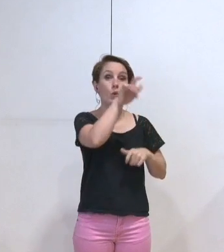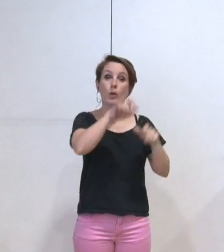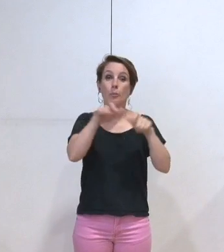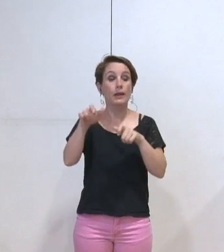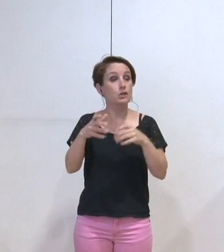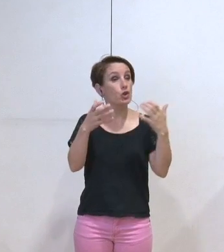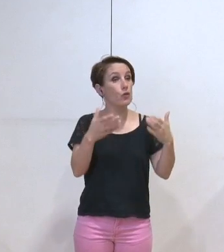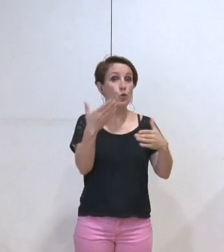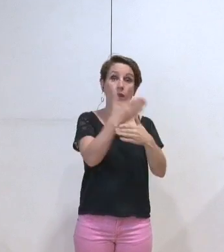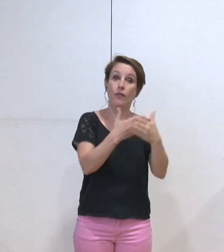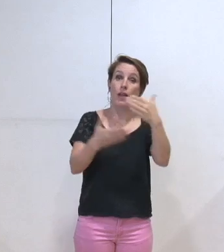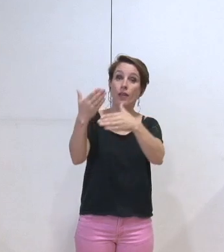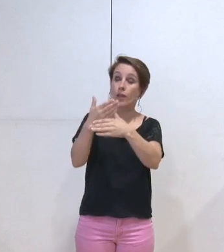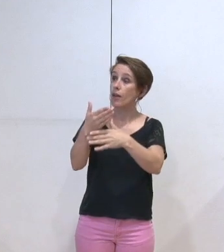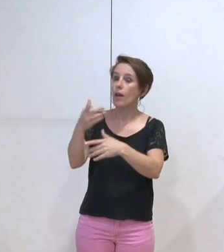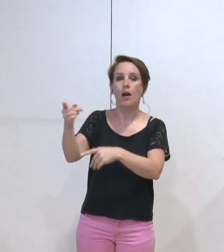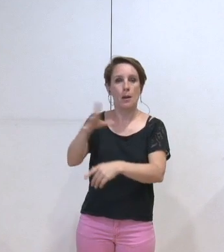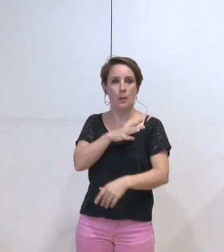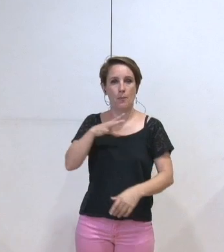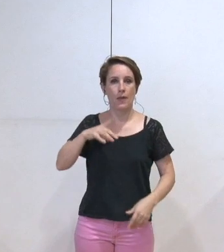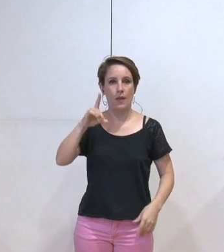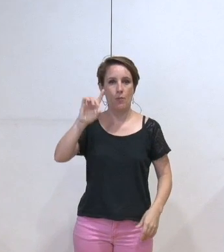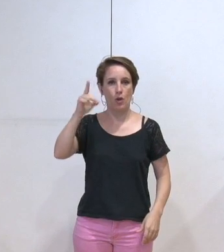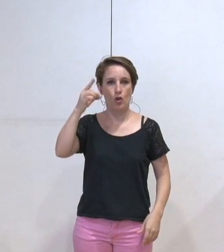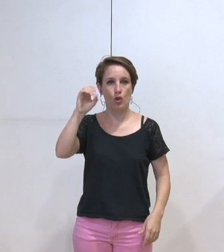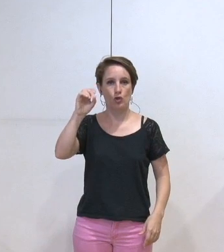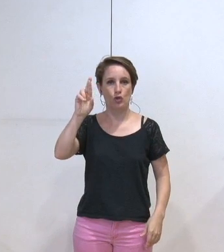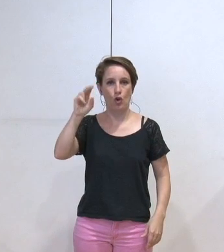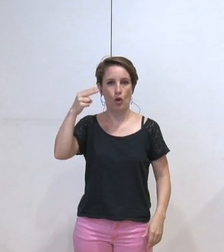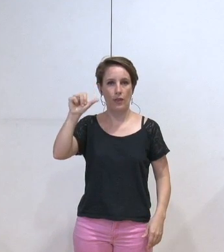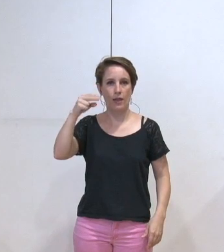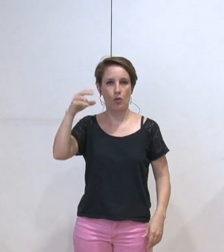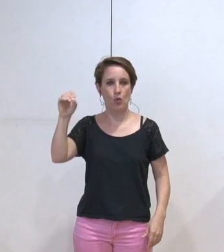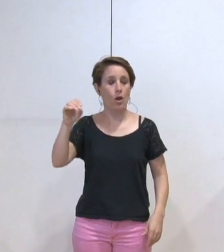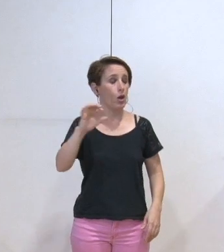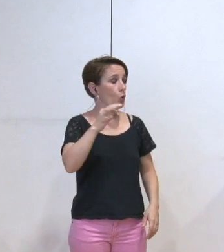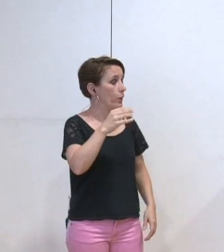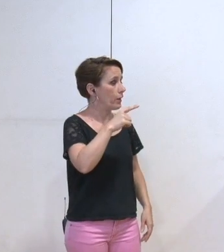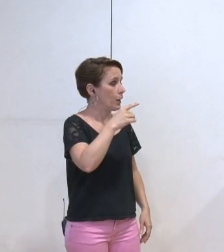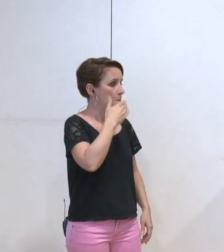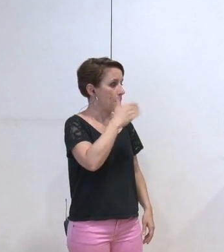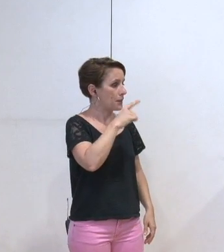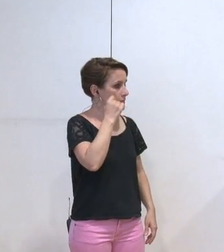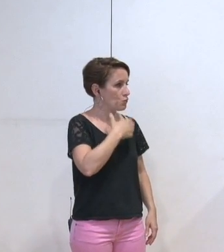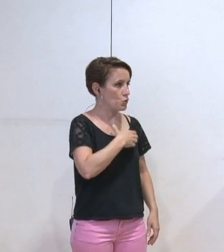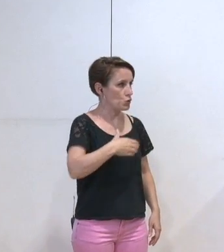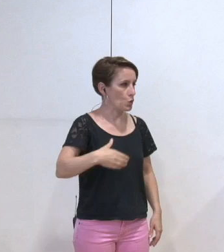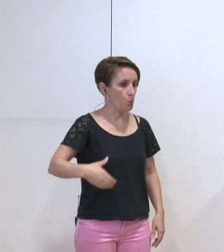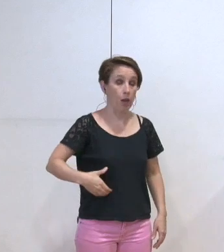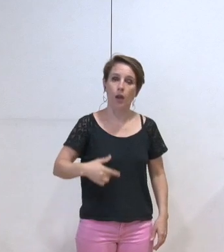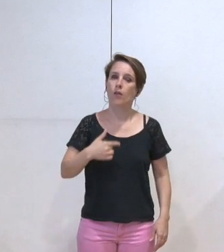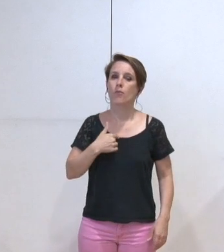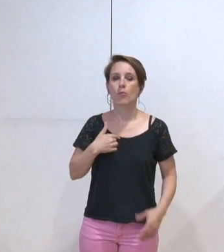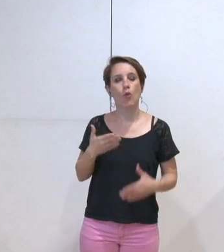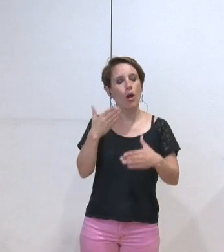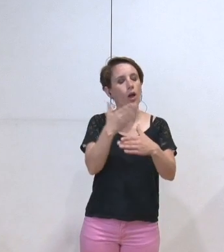dornano pardon oui mais merci Monsieur Merci monsieur le Maire ça sera pas du tout la même intervention que